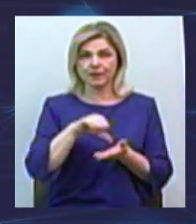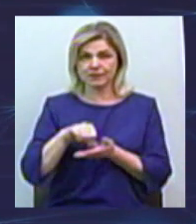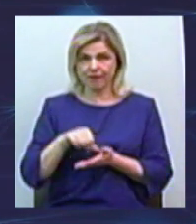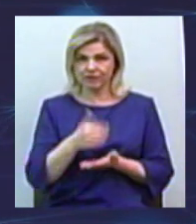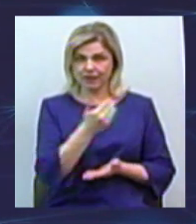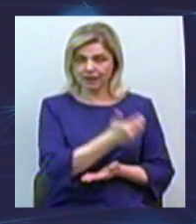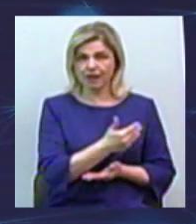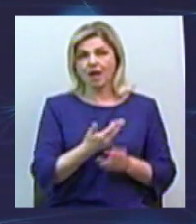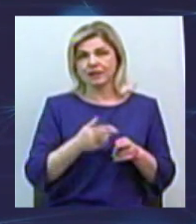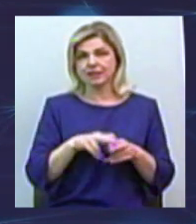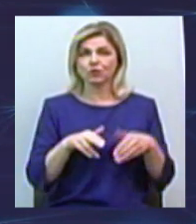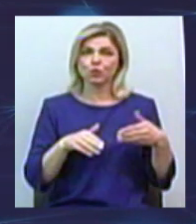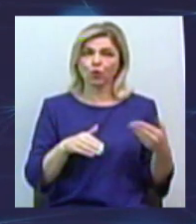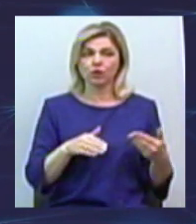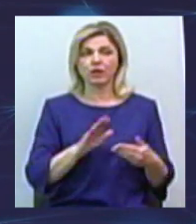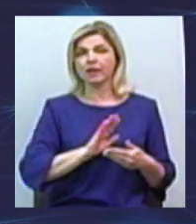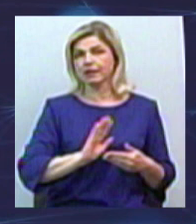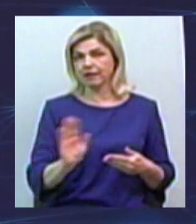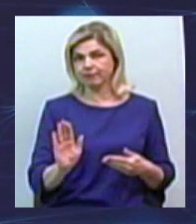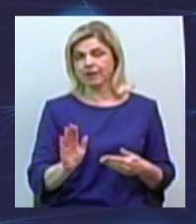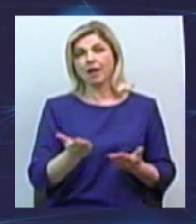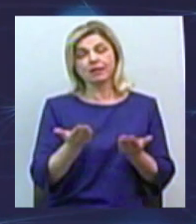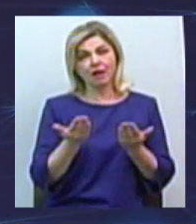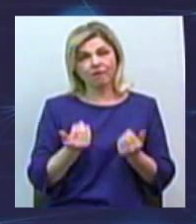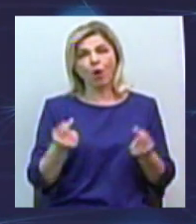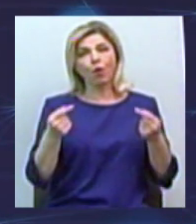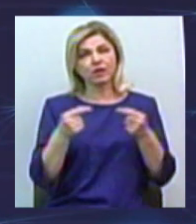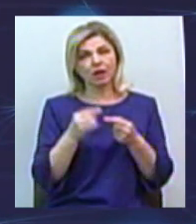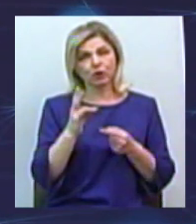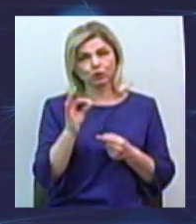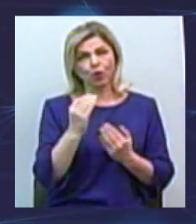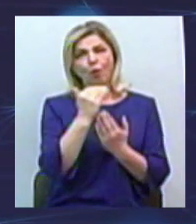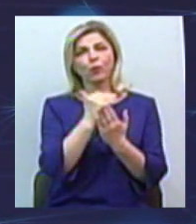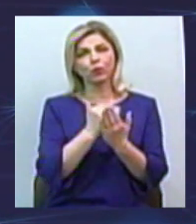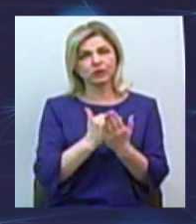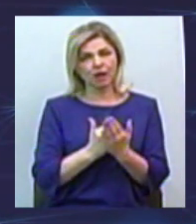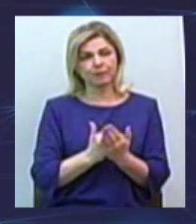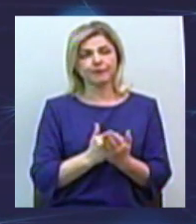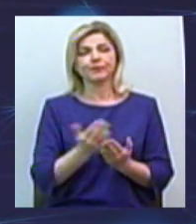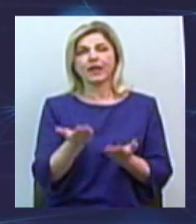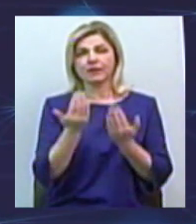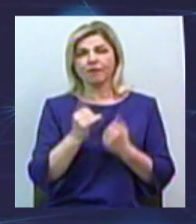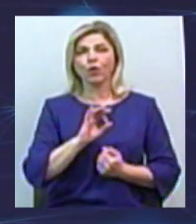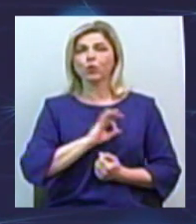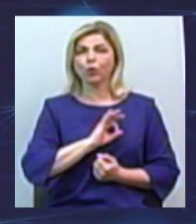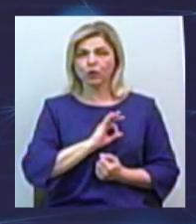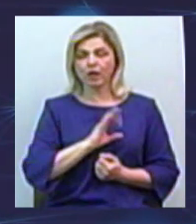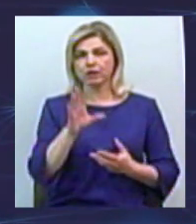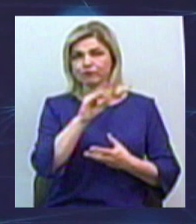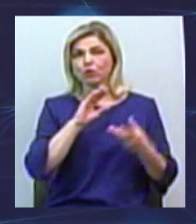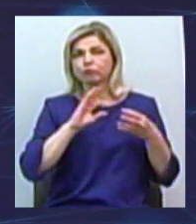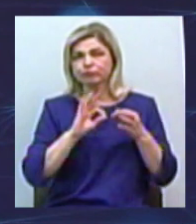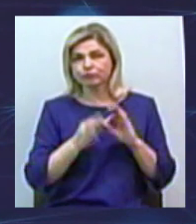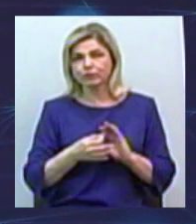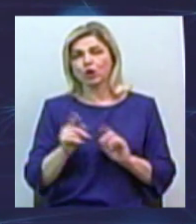відповідно, цієї сторони, ні. Давайте конкретно, по пунктам, відповідно, давайте юридично все обґрунтуємо для того,